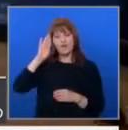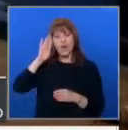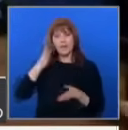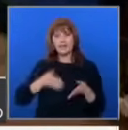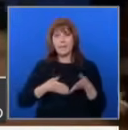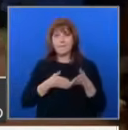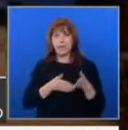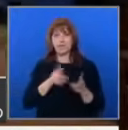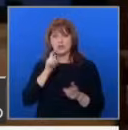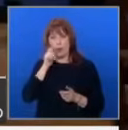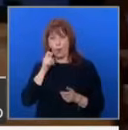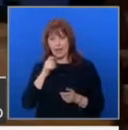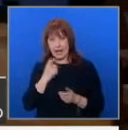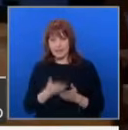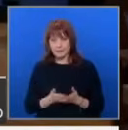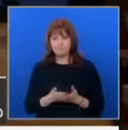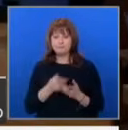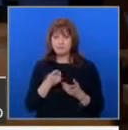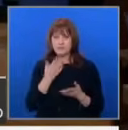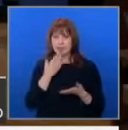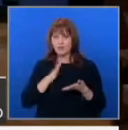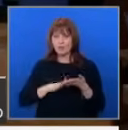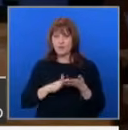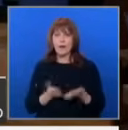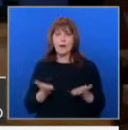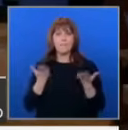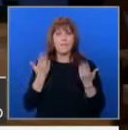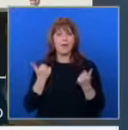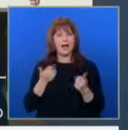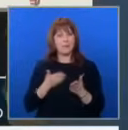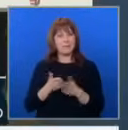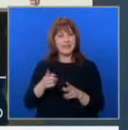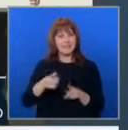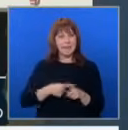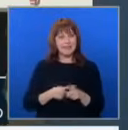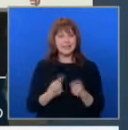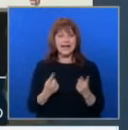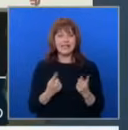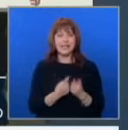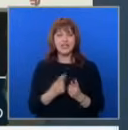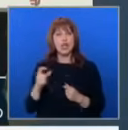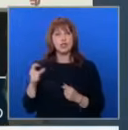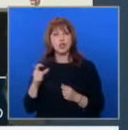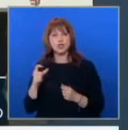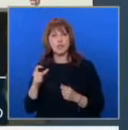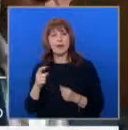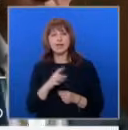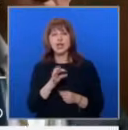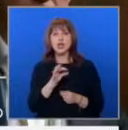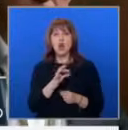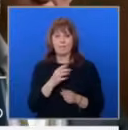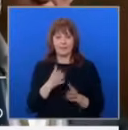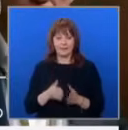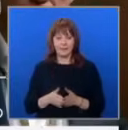на Алианса за Украйна. Това беше договорено по-рано този месец на среща между Столтенберг и Орбан в Будапеща.